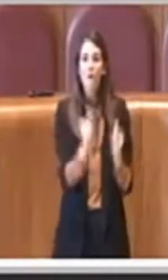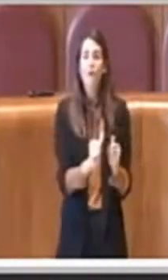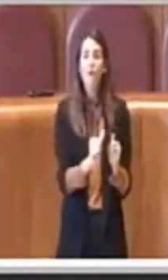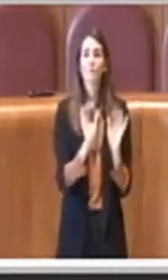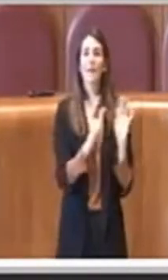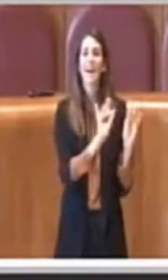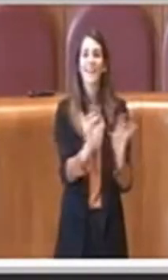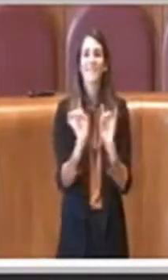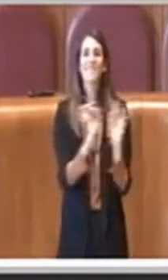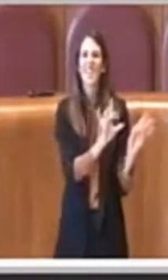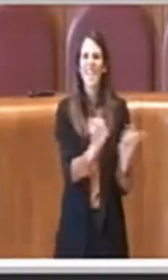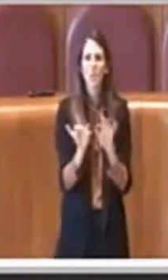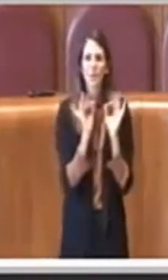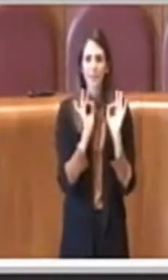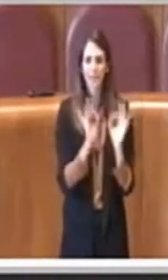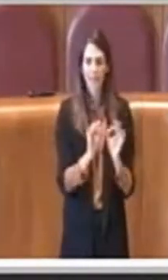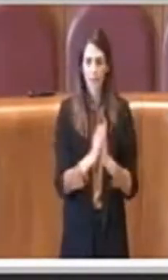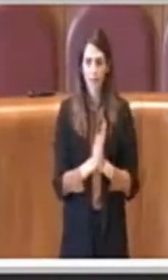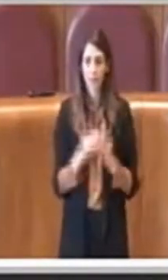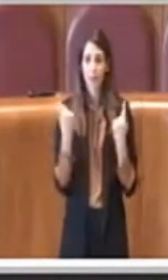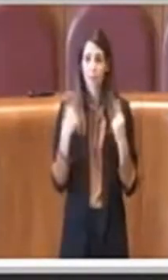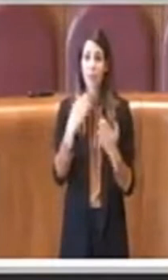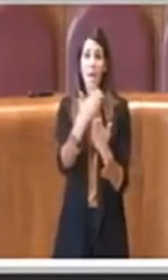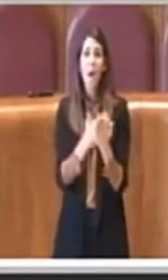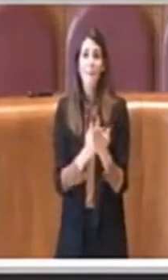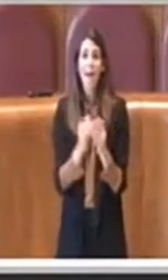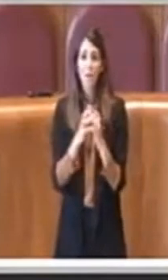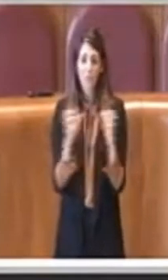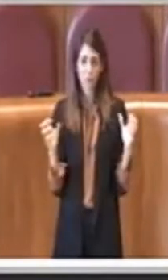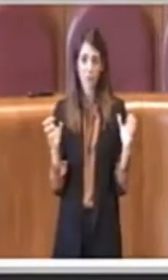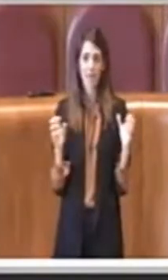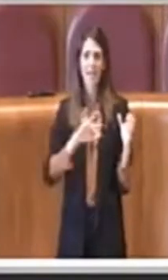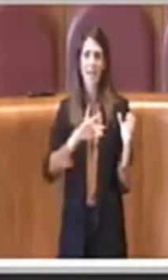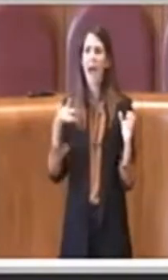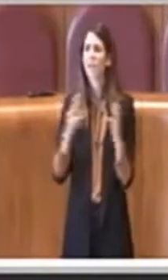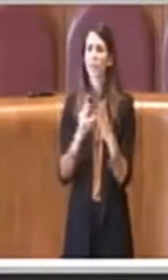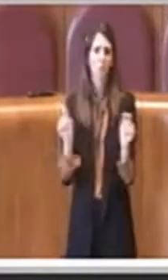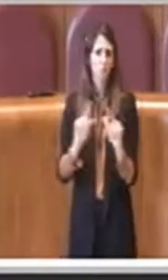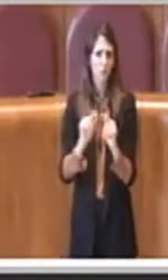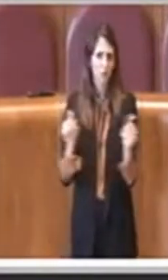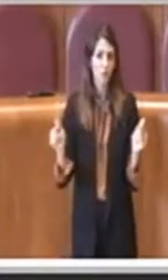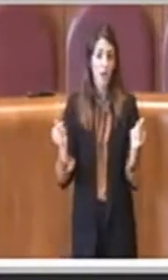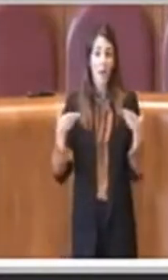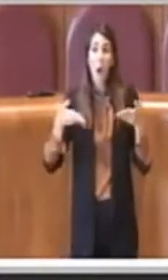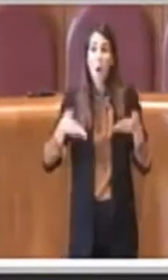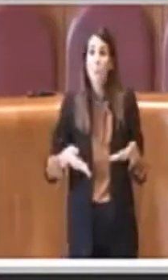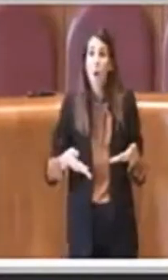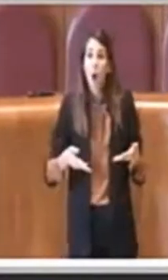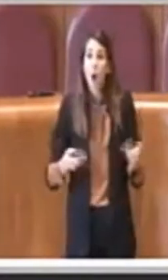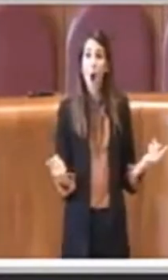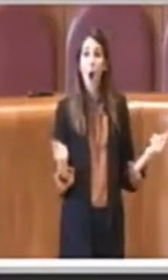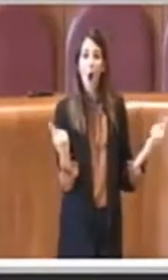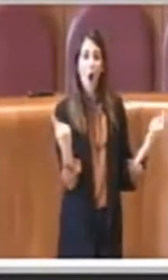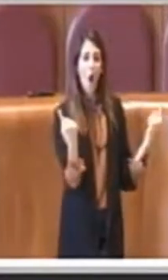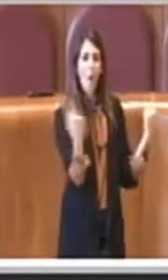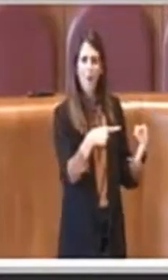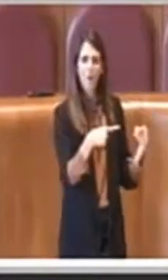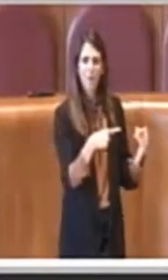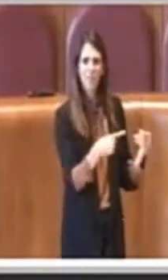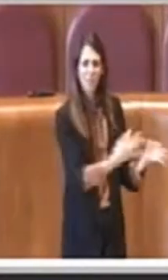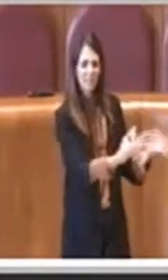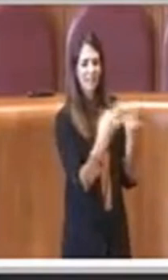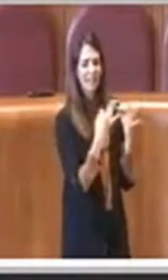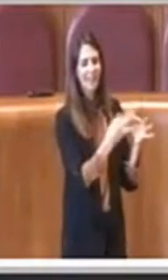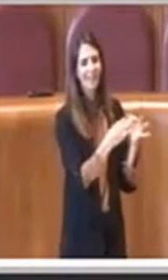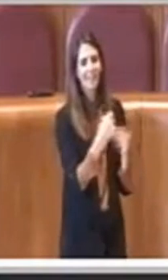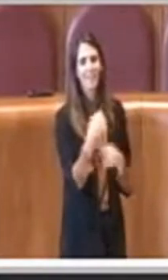industriale, punto. Non c'erano altre soluzioni. E perciò sorrido quando io sento le accuse dell'opposizione. Non sono stati acquistati